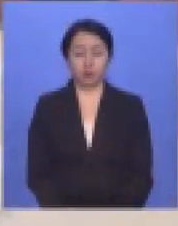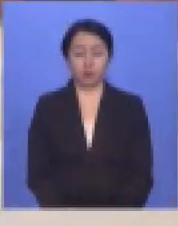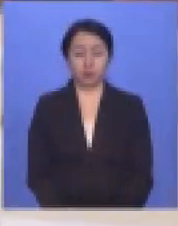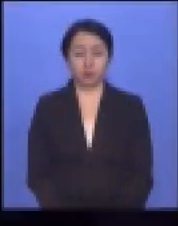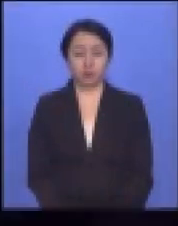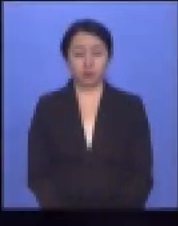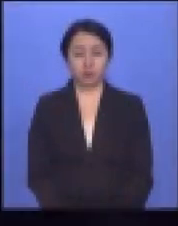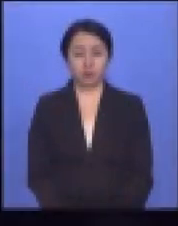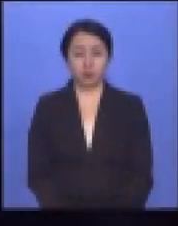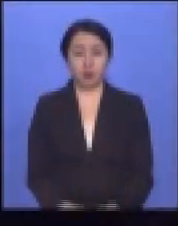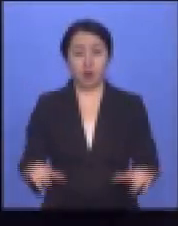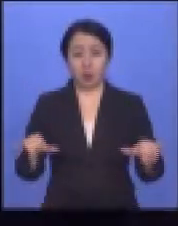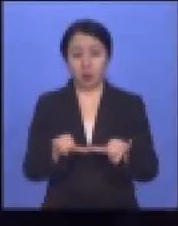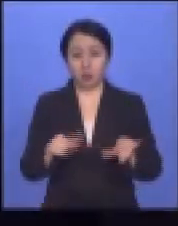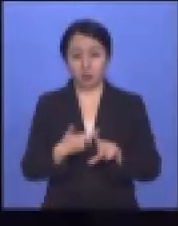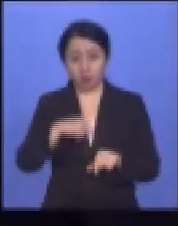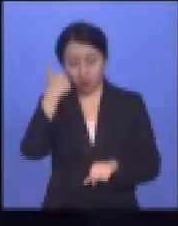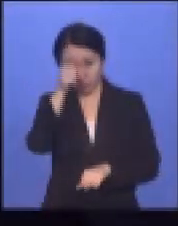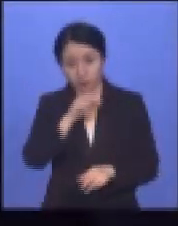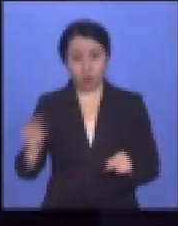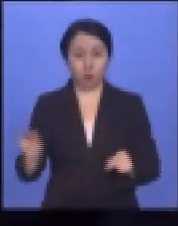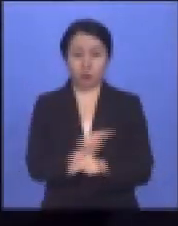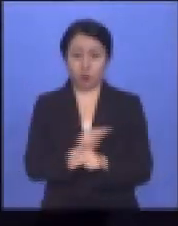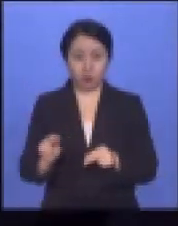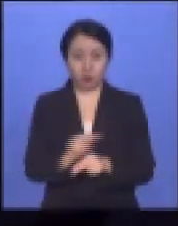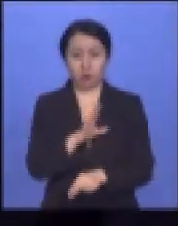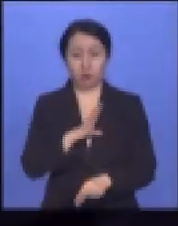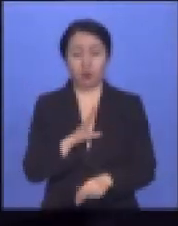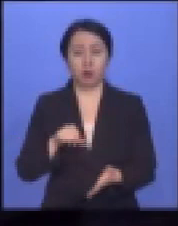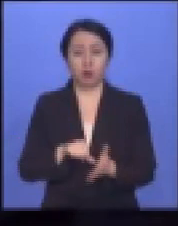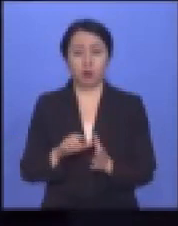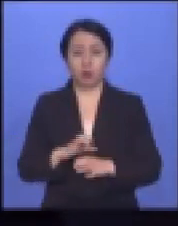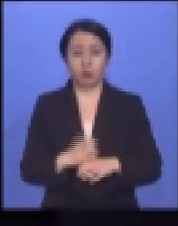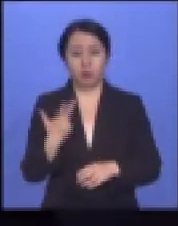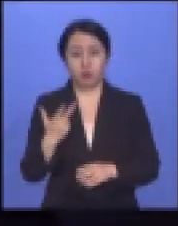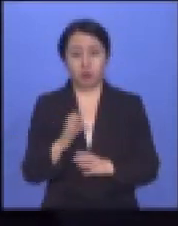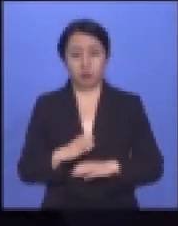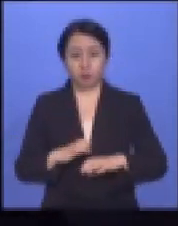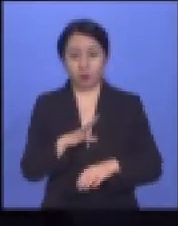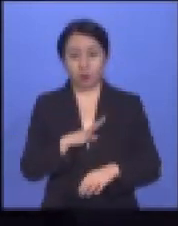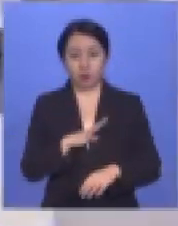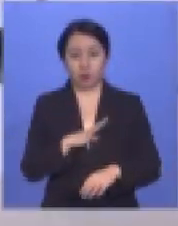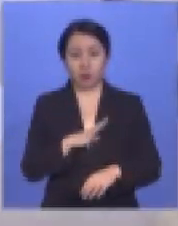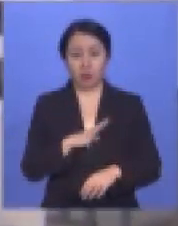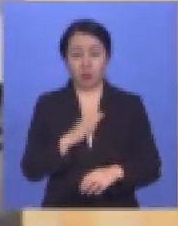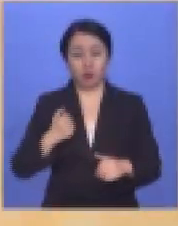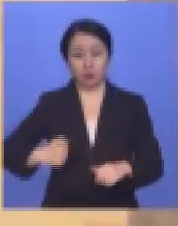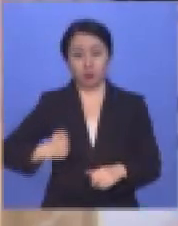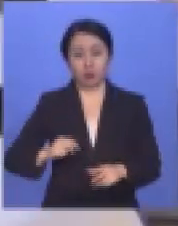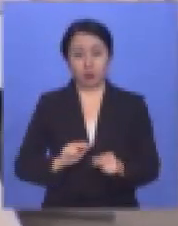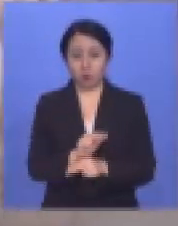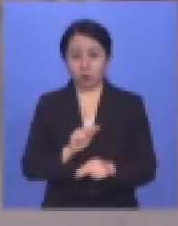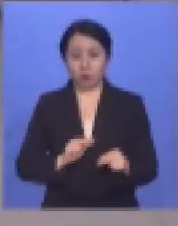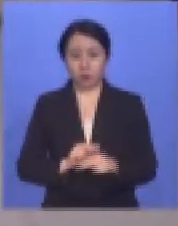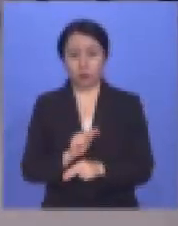капитальный ремонт. Асханаға бұл күрделі жөндеу жұмысы жүргізілді. Курсанттар 3 стандартқа бөлінеді. Жалпы әскери, курсанттық